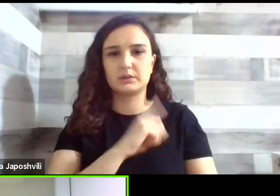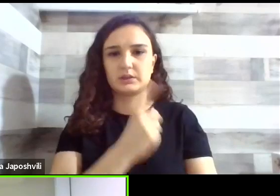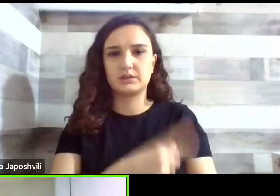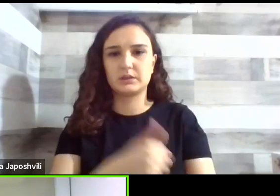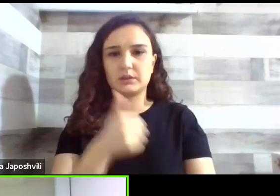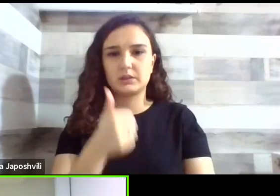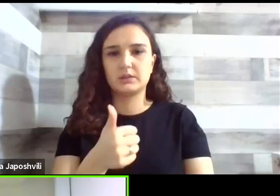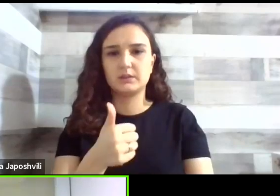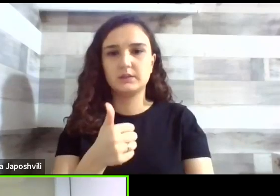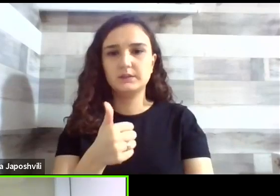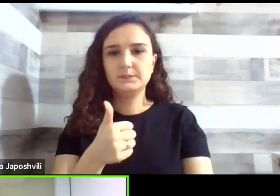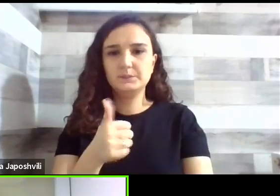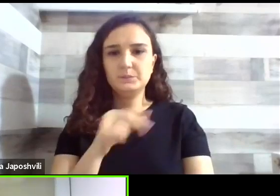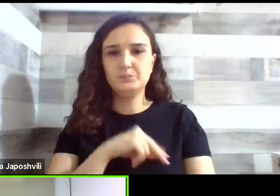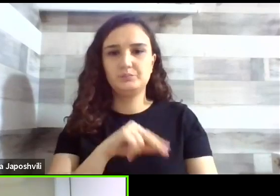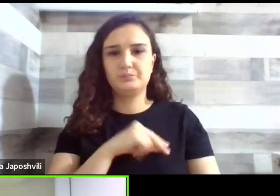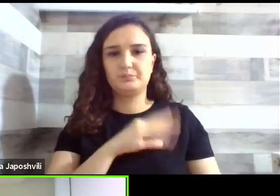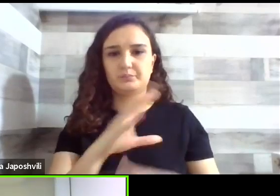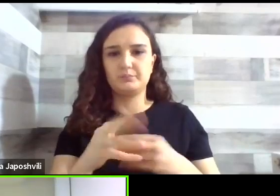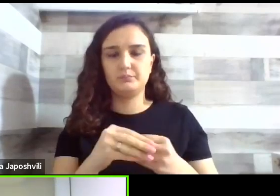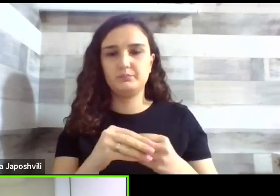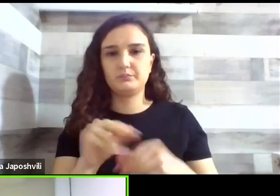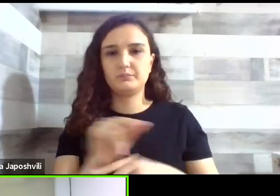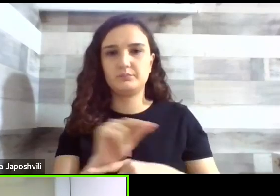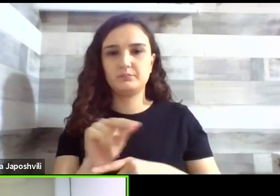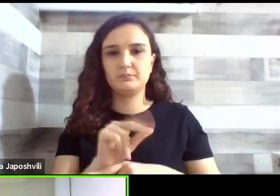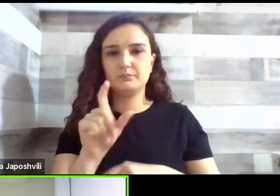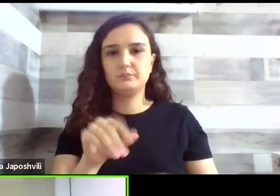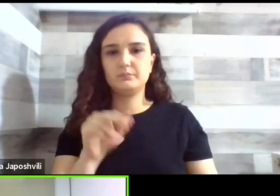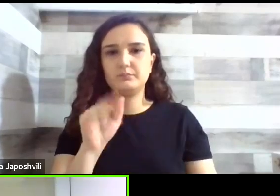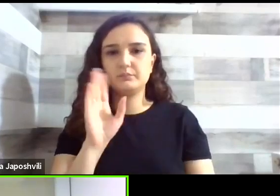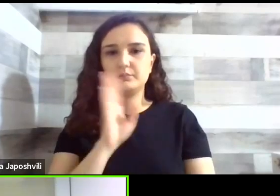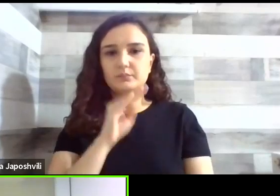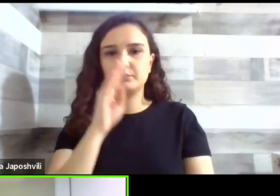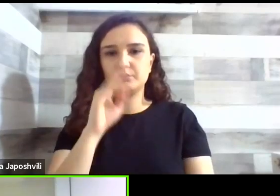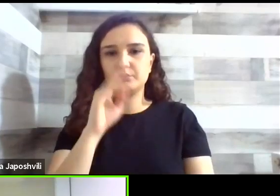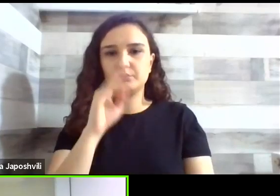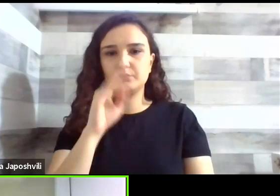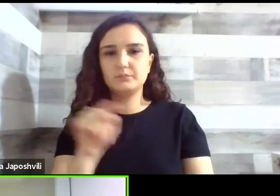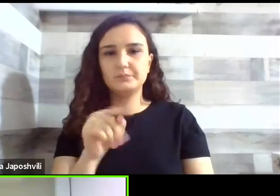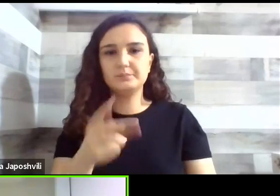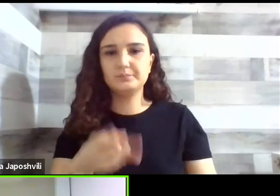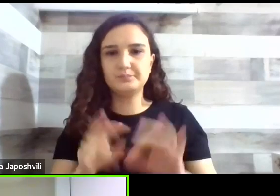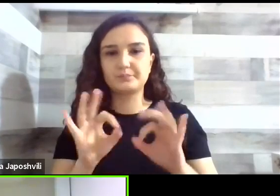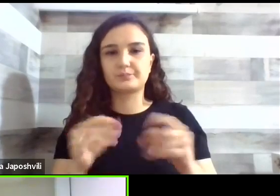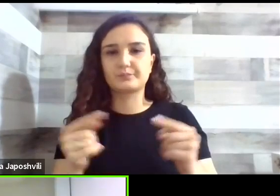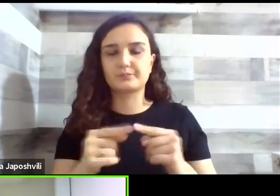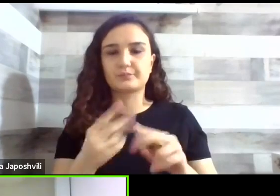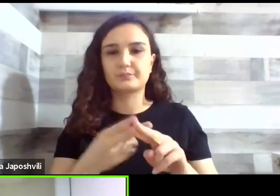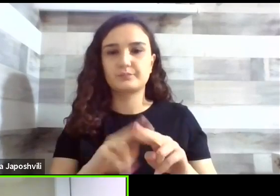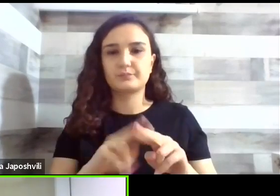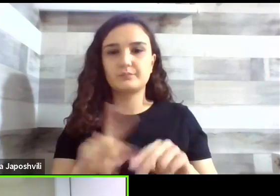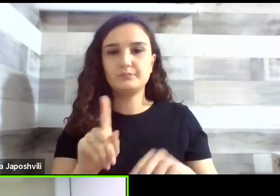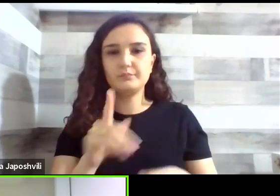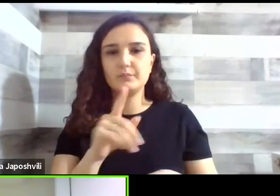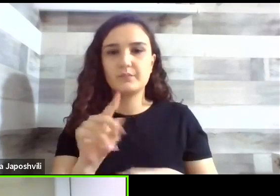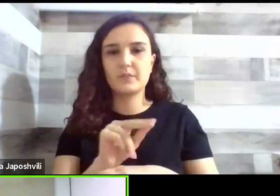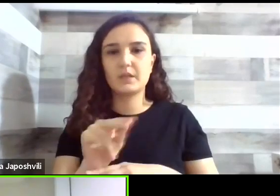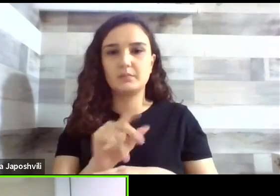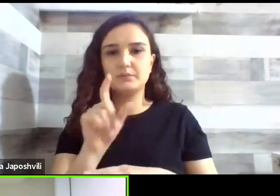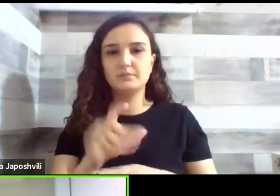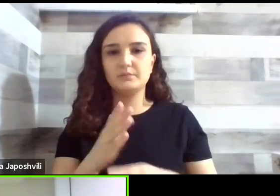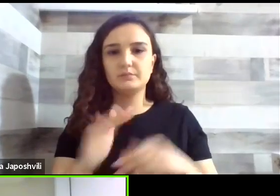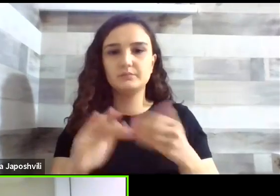კარგ თანამშრომლობაზე თერაპევტსა და მშობელს შორის. და რატომ? იმიტომ რომ ზუსტად იმიტომ რომ თერაპევტი არის